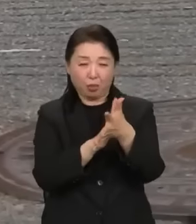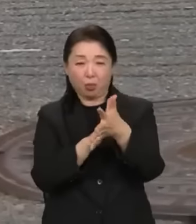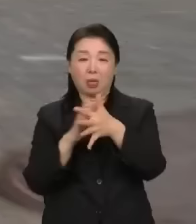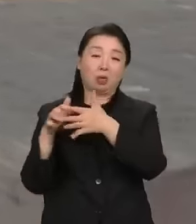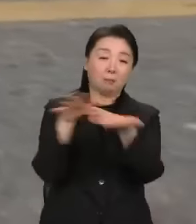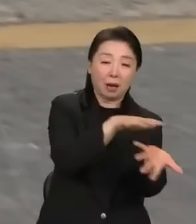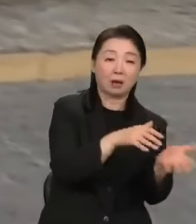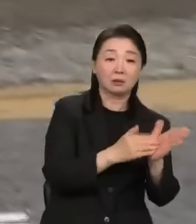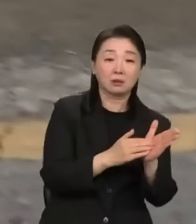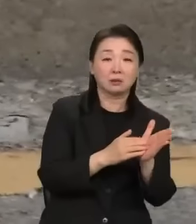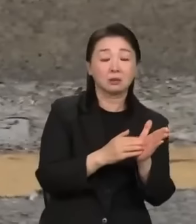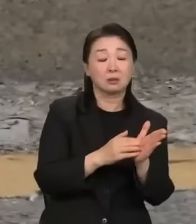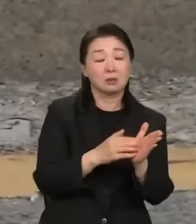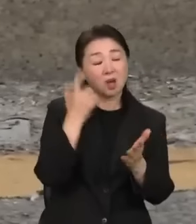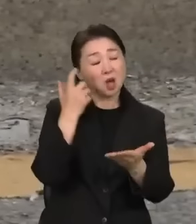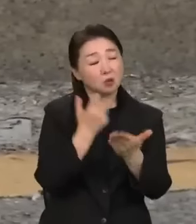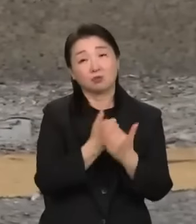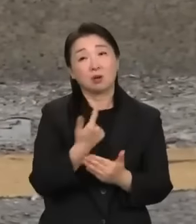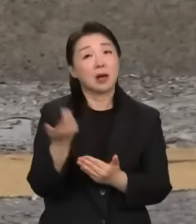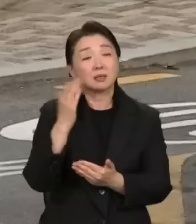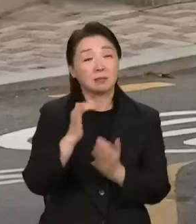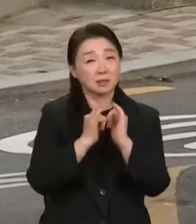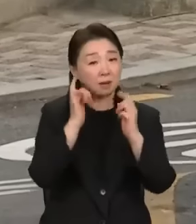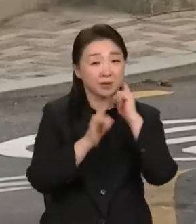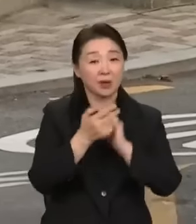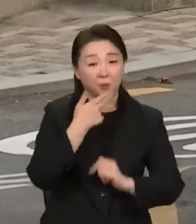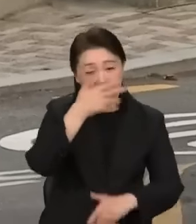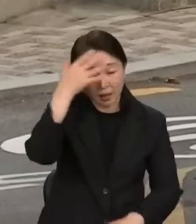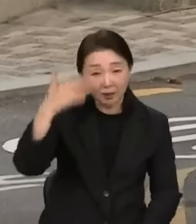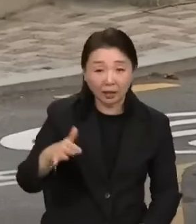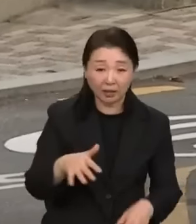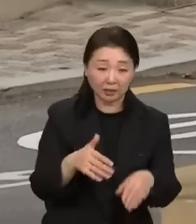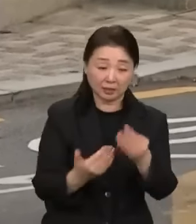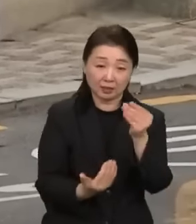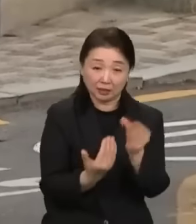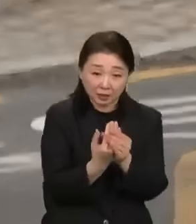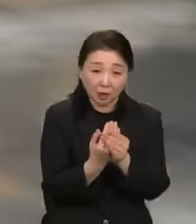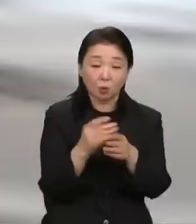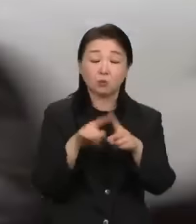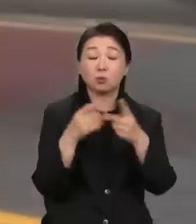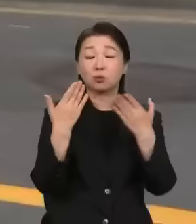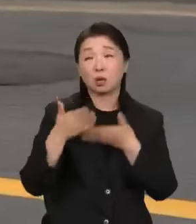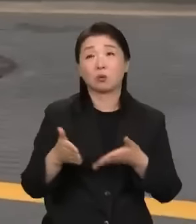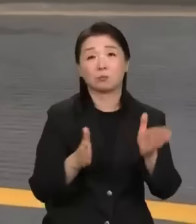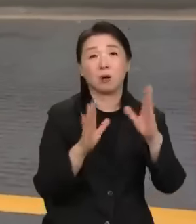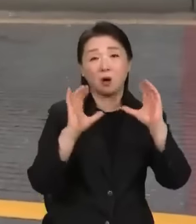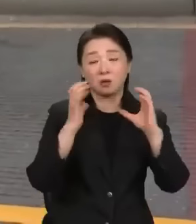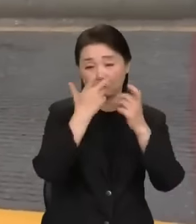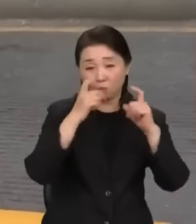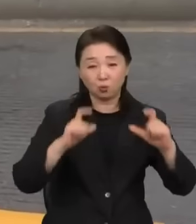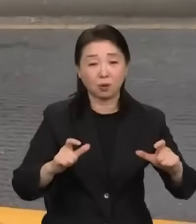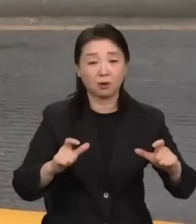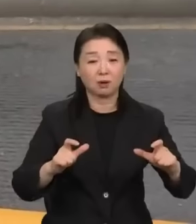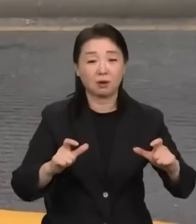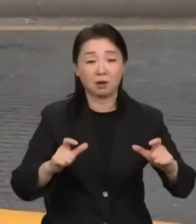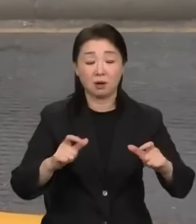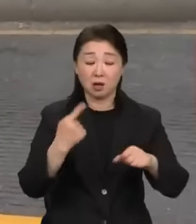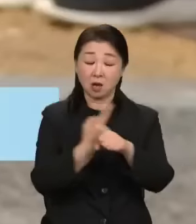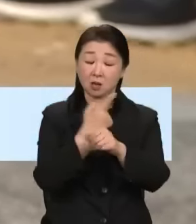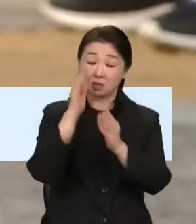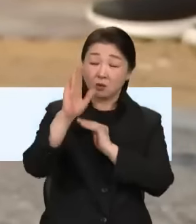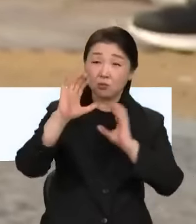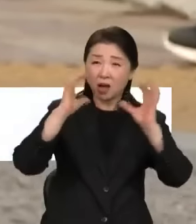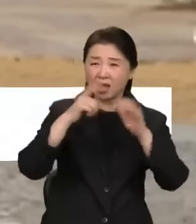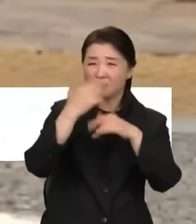컸지만 다행히 인명피해는 없었습니다. 사고가 난 곳은 초등학교 길목인 어린이 보호구역. 한 시간 뒤